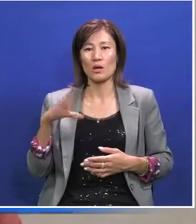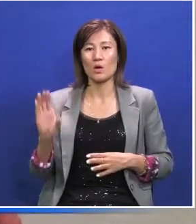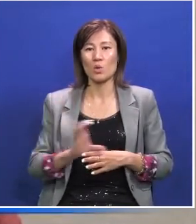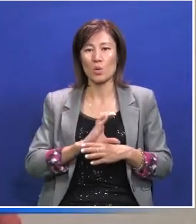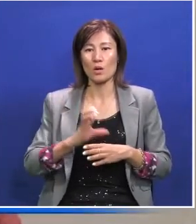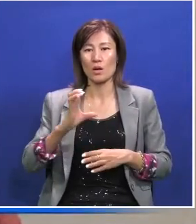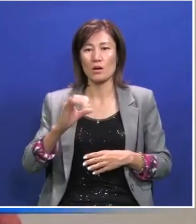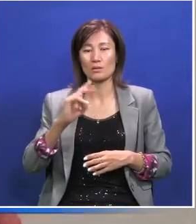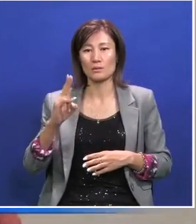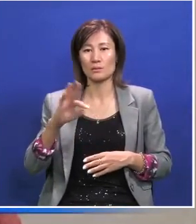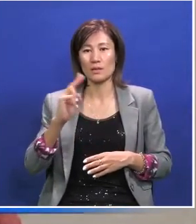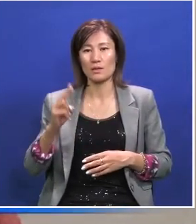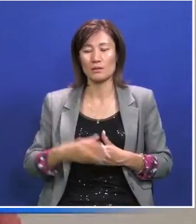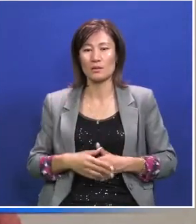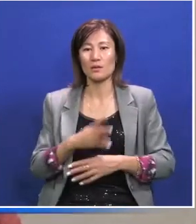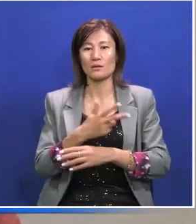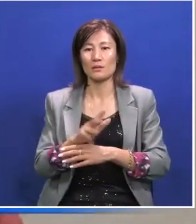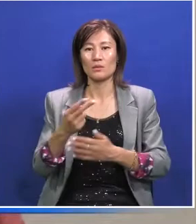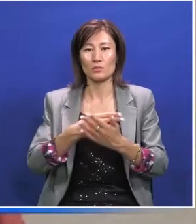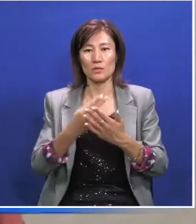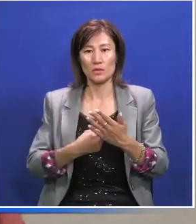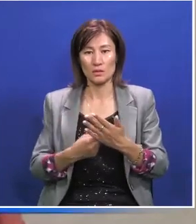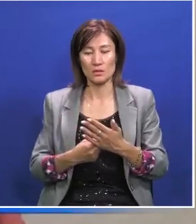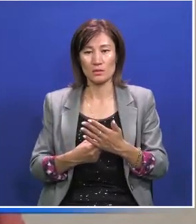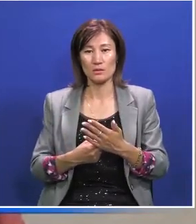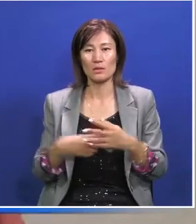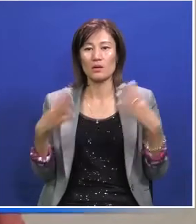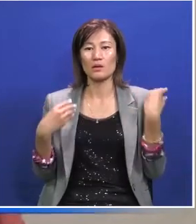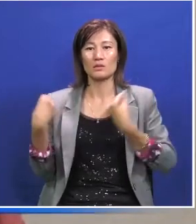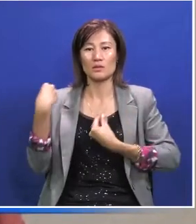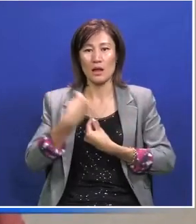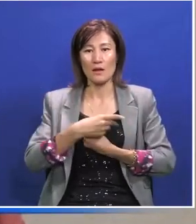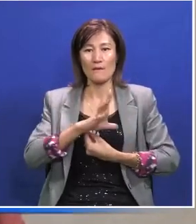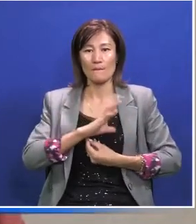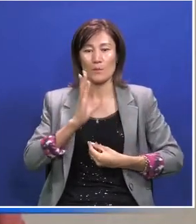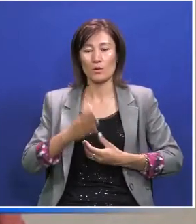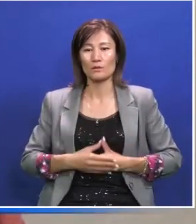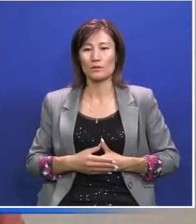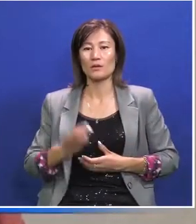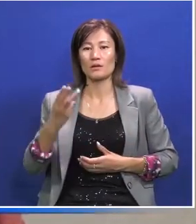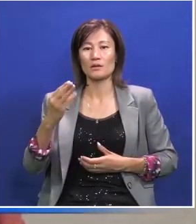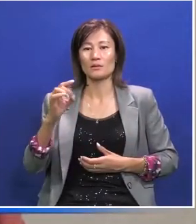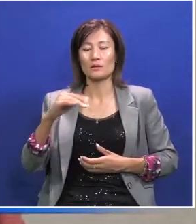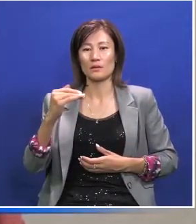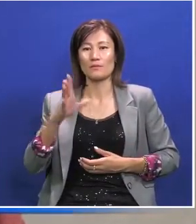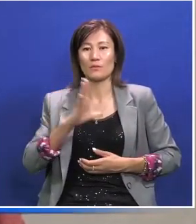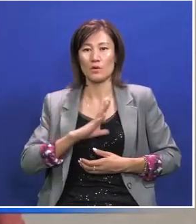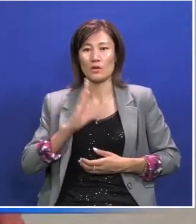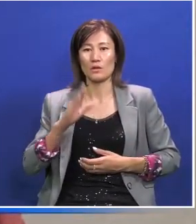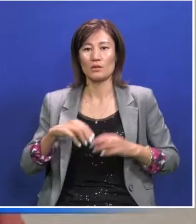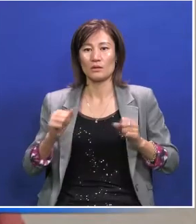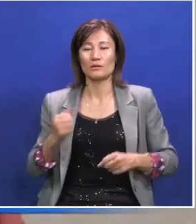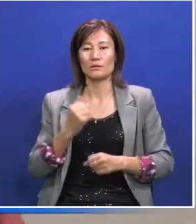логотипі салынған, бейнеленген көп түсті шарфтары болады қолдарында. Әрине жаңағы пандемияға